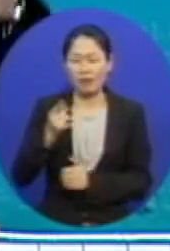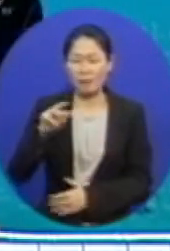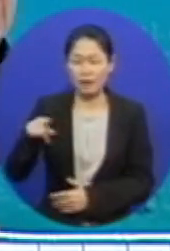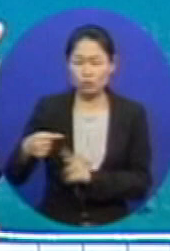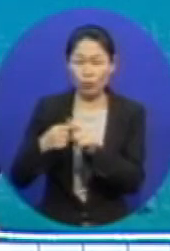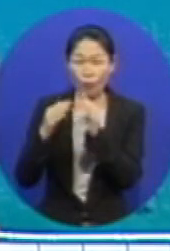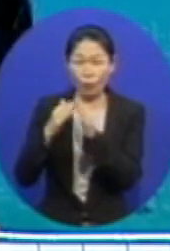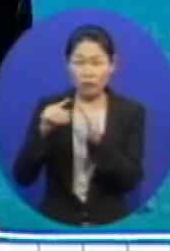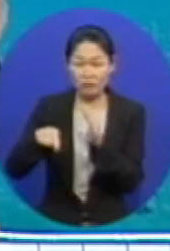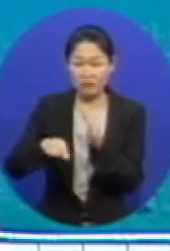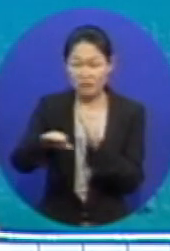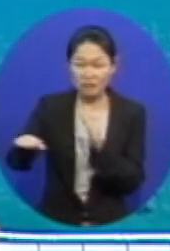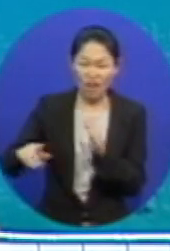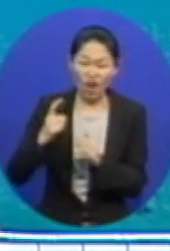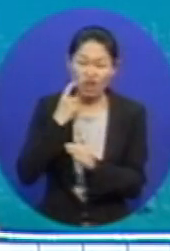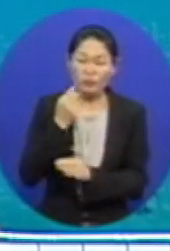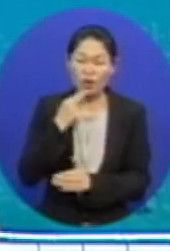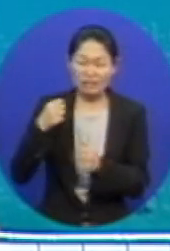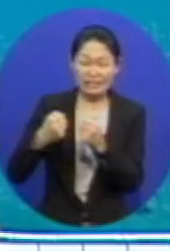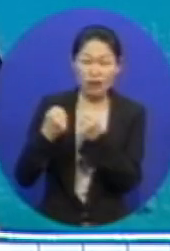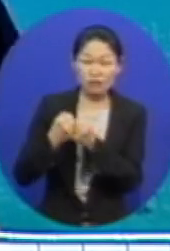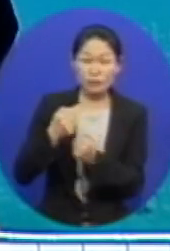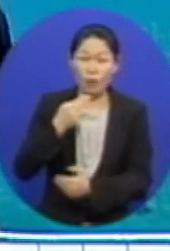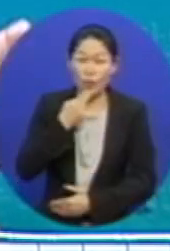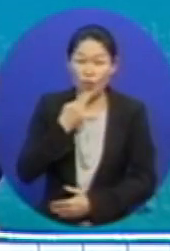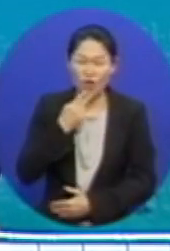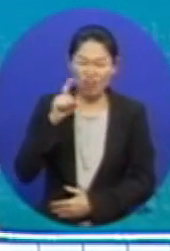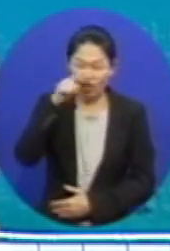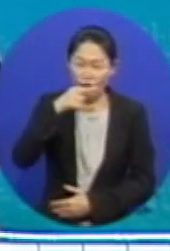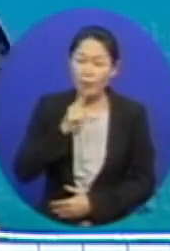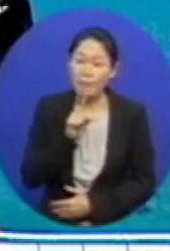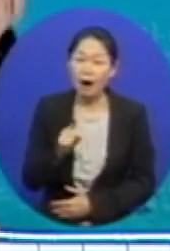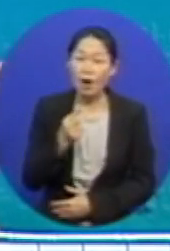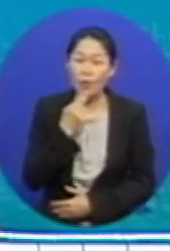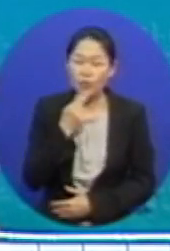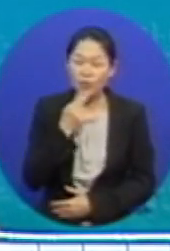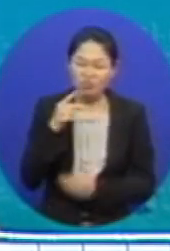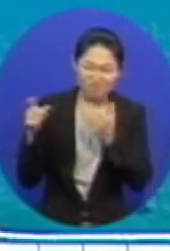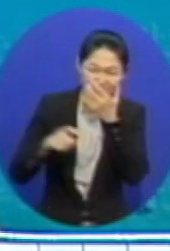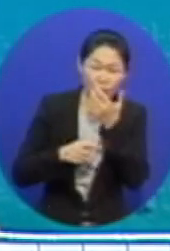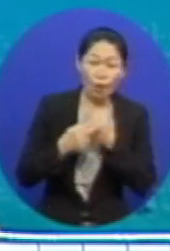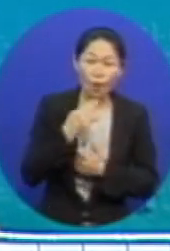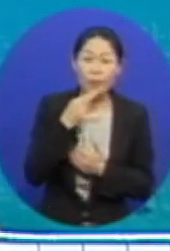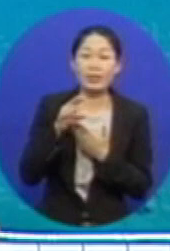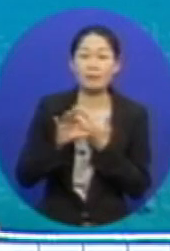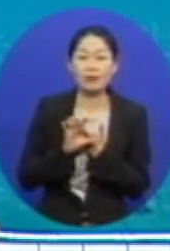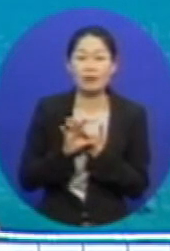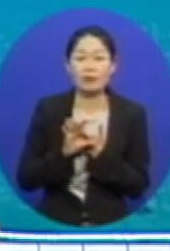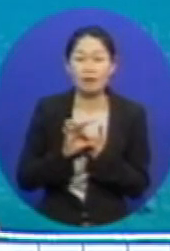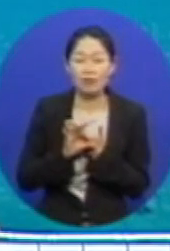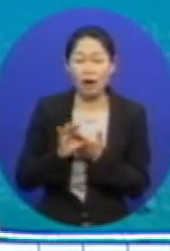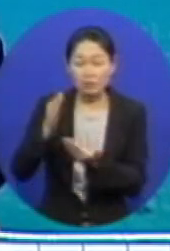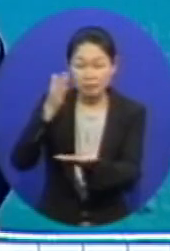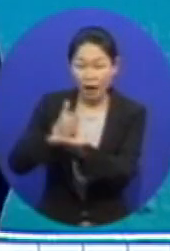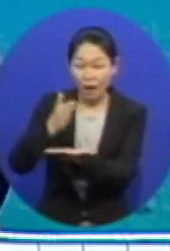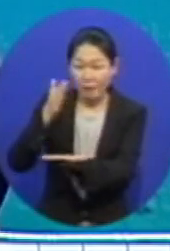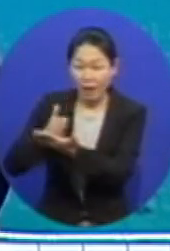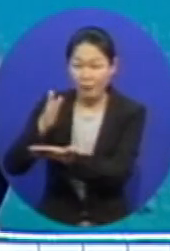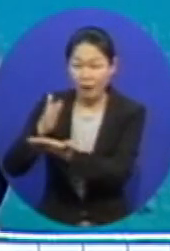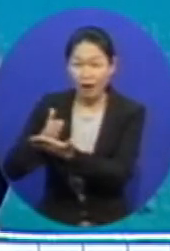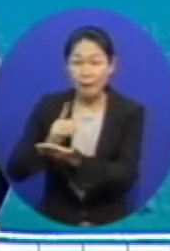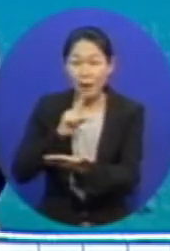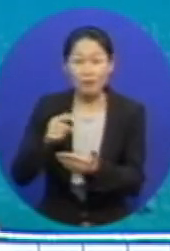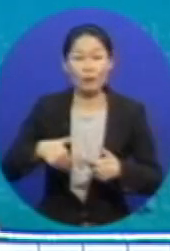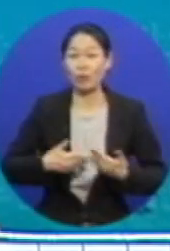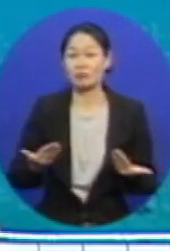거짓말도 안하고 싸우지도 않고 뭐 더러운 말도 안하고 도적들 도 안하고 그랬다면 하지 말라고 말할 이유가 뭐